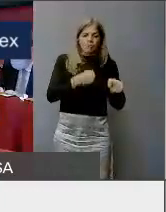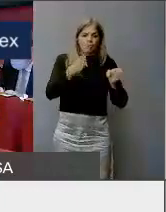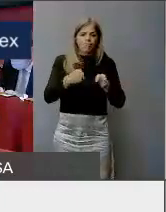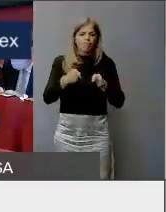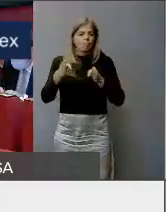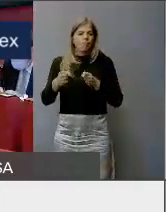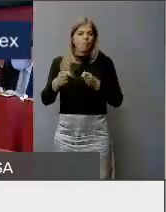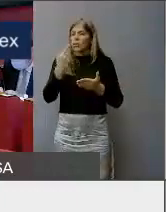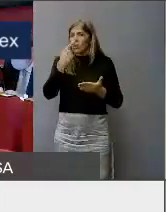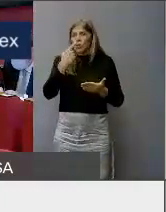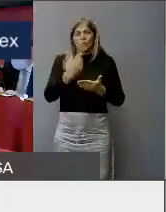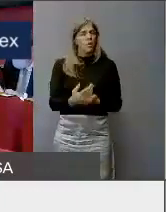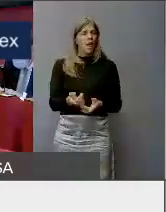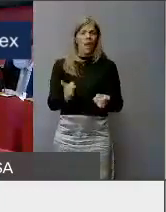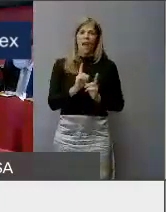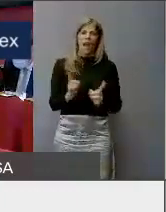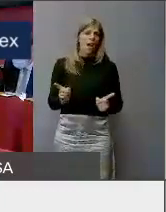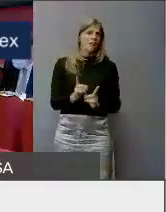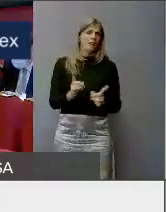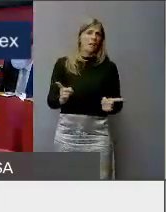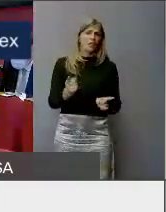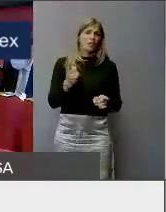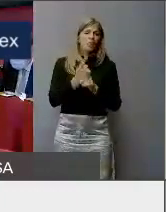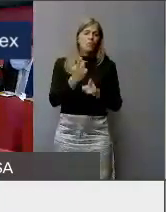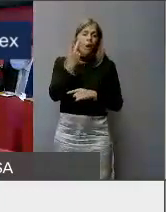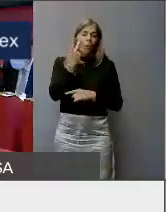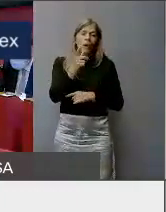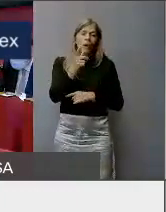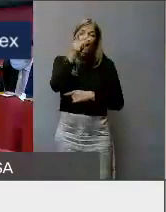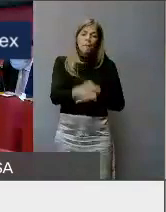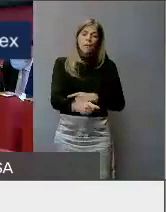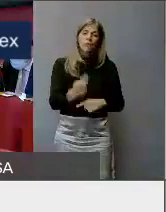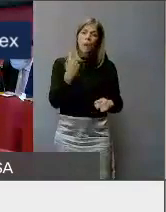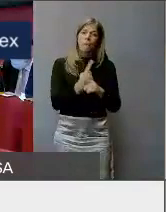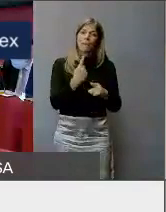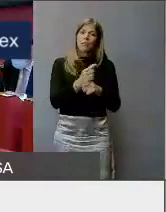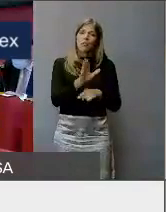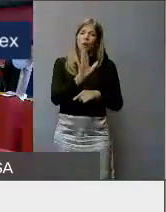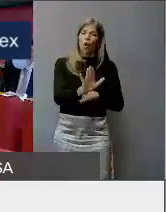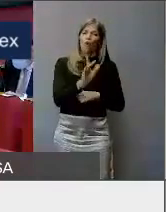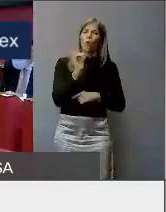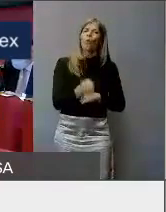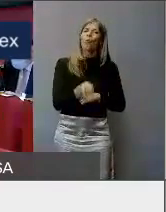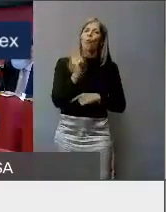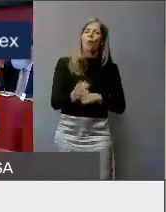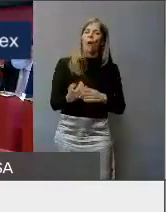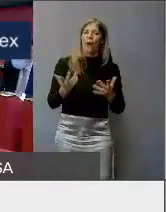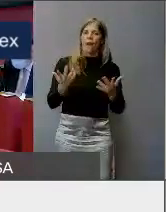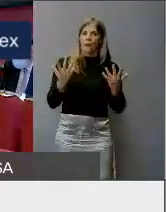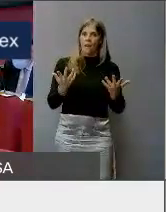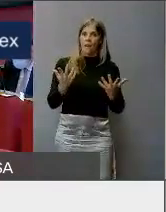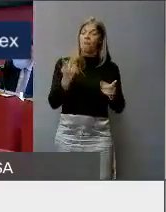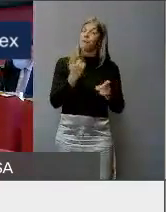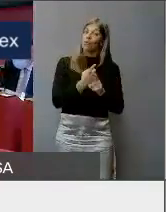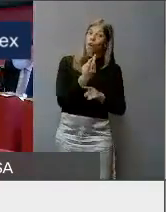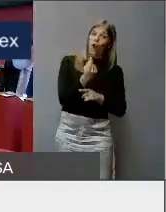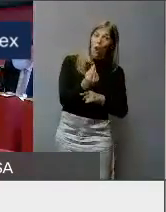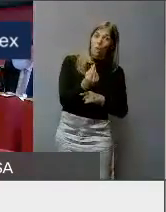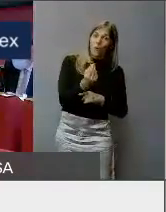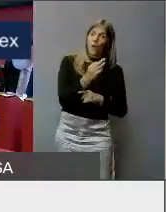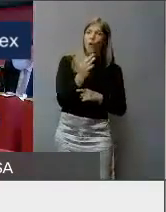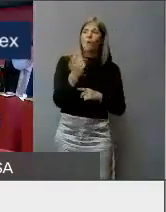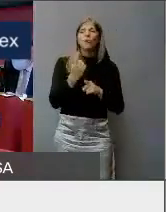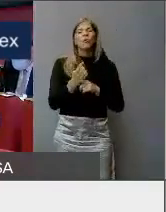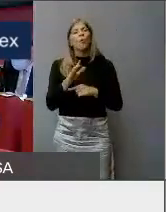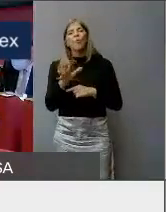consone alla fronte ai bisogni della persona allora quindi non era questo e non volere criteri ma di stare molto attenti